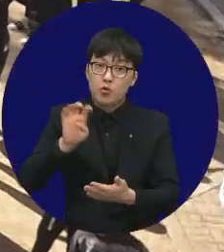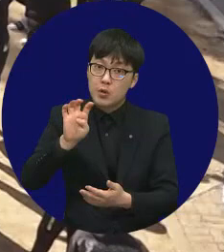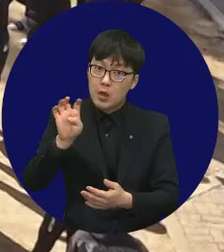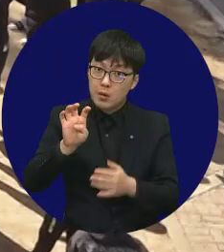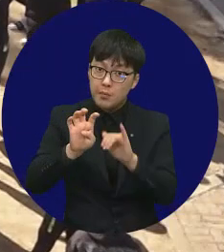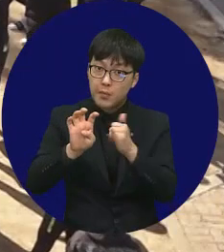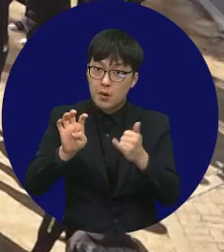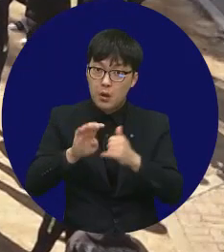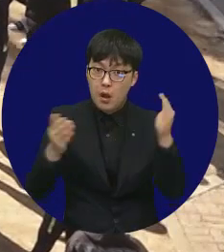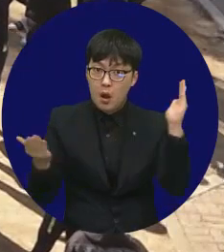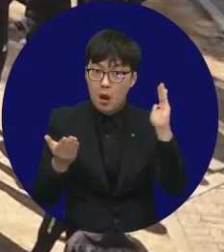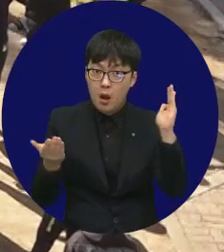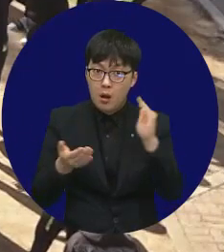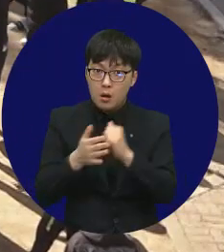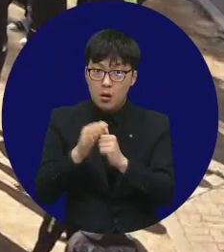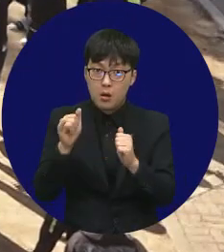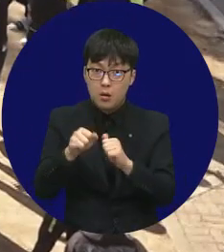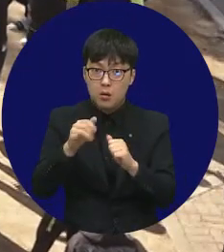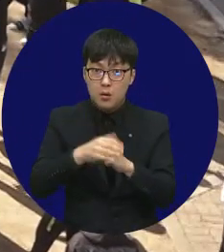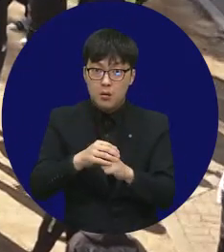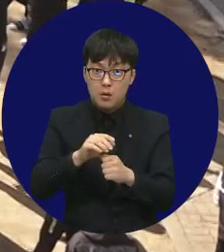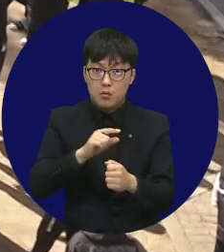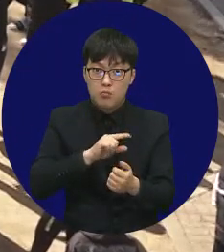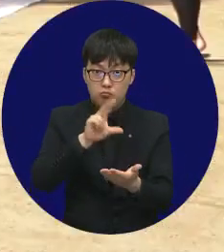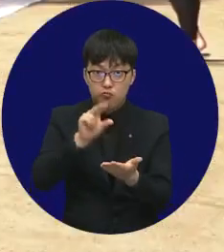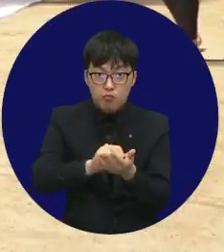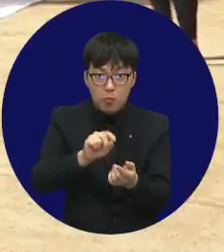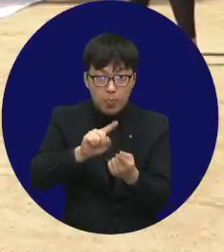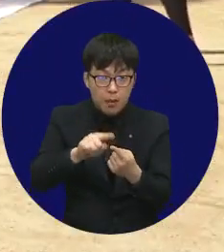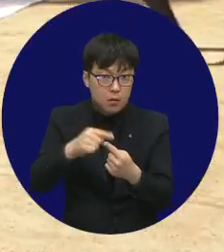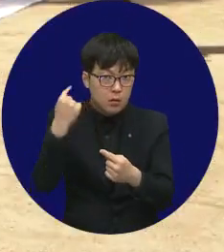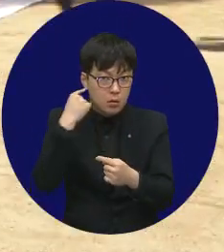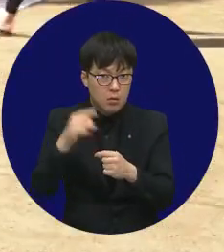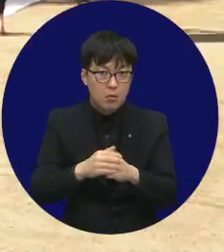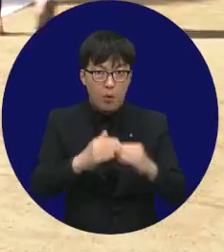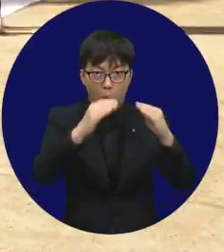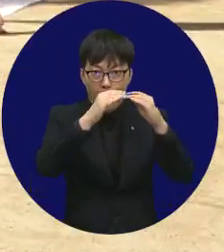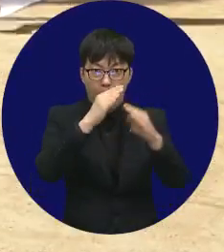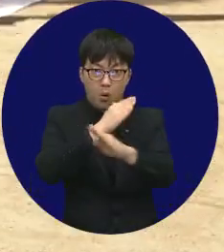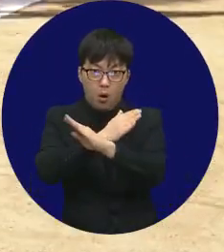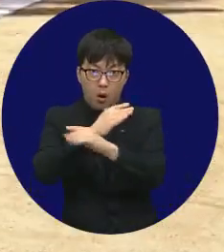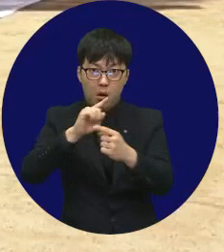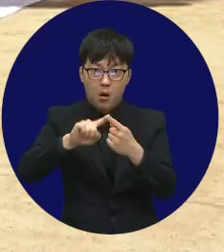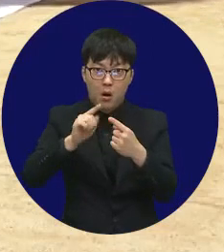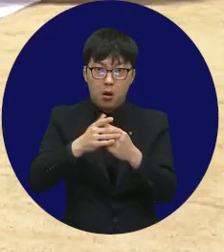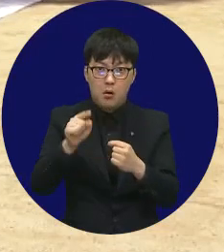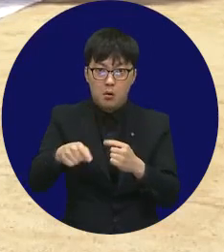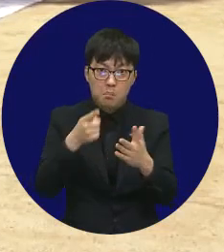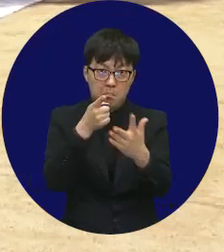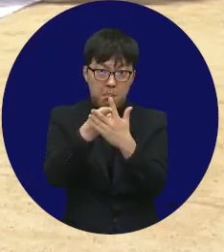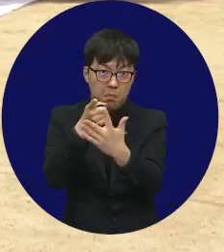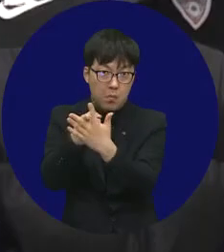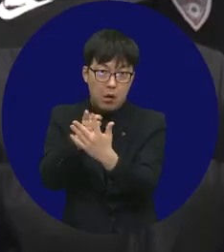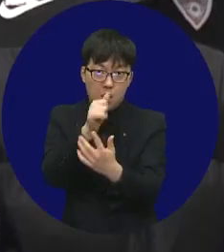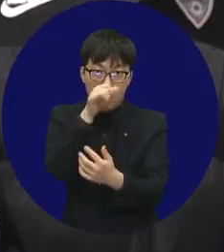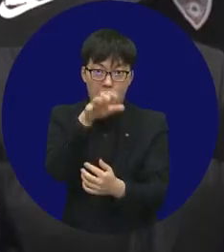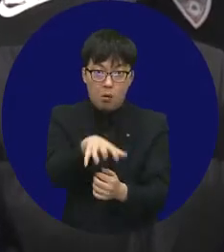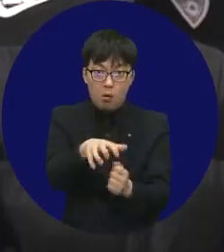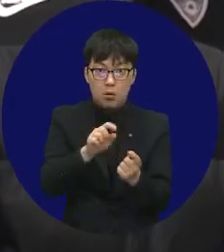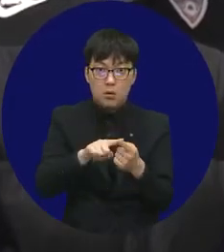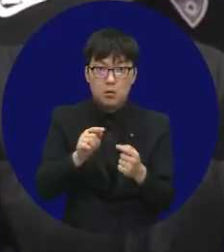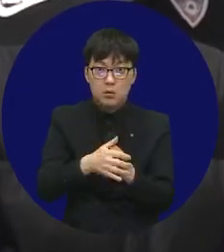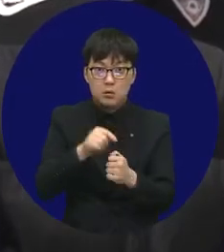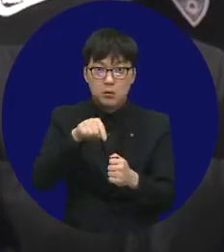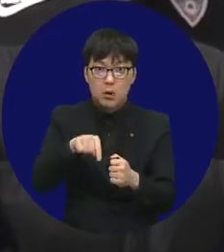40여 명의 학생들이 사회자가 출제하는 민주주의 관련 문제를 듣고 OX를 오가며 정답을 맞추고 있는 이곳은